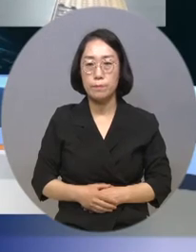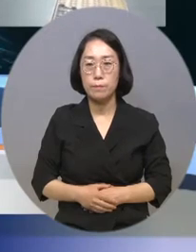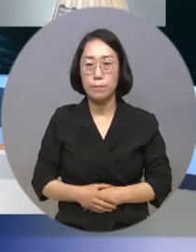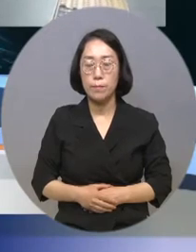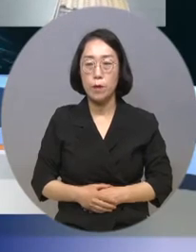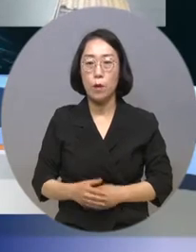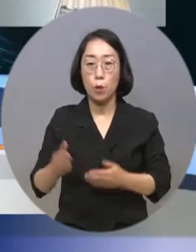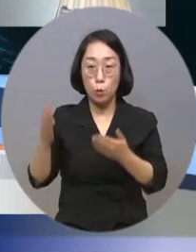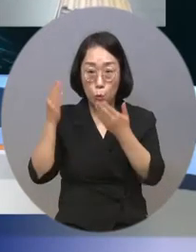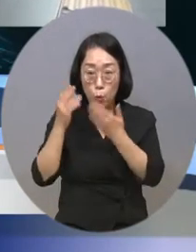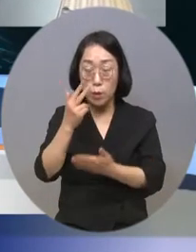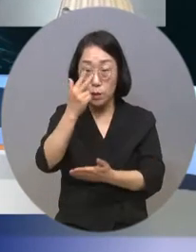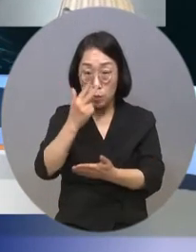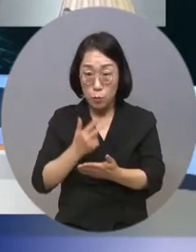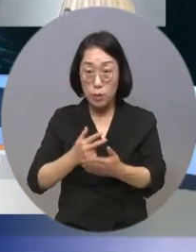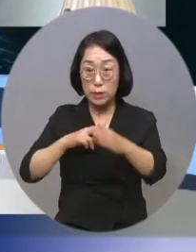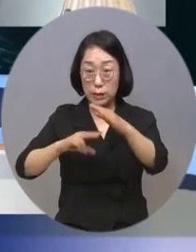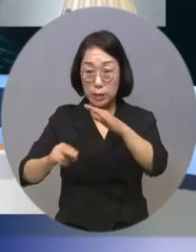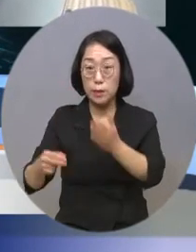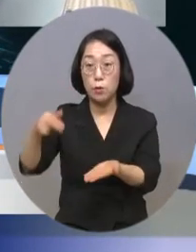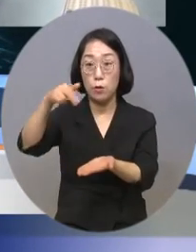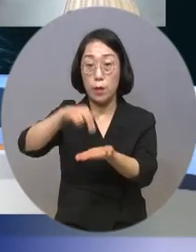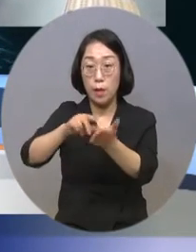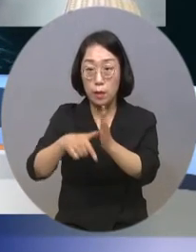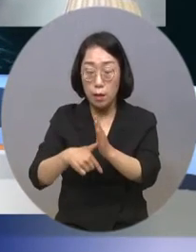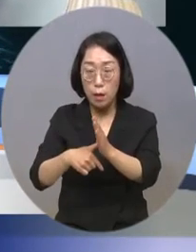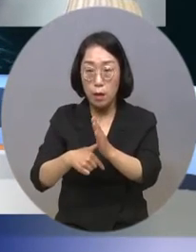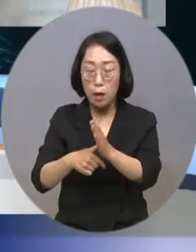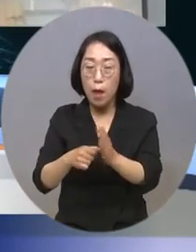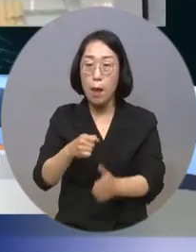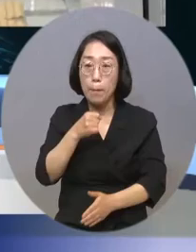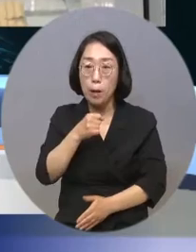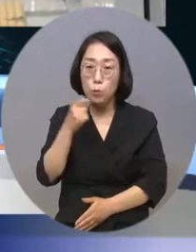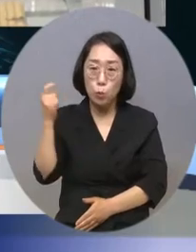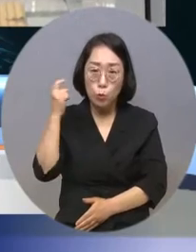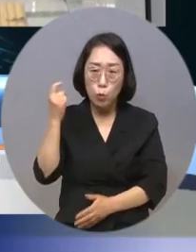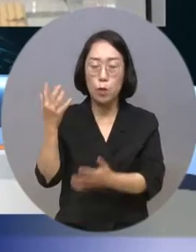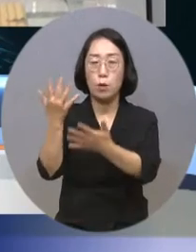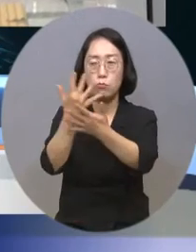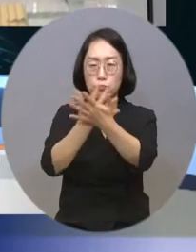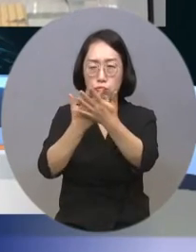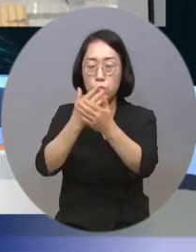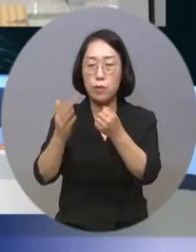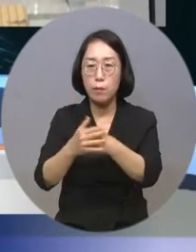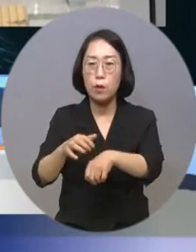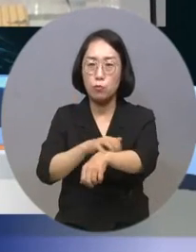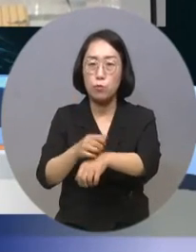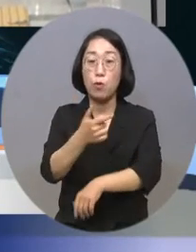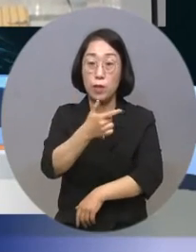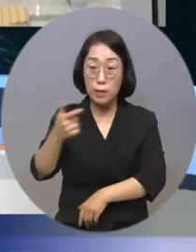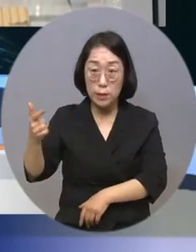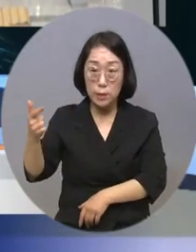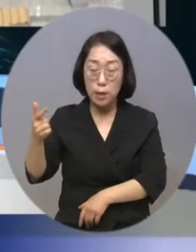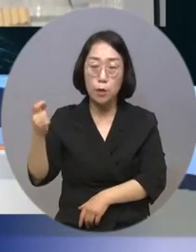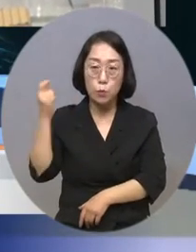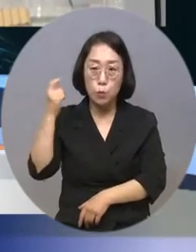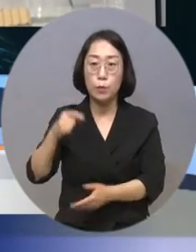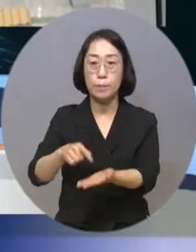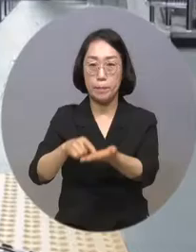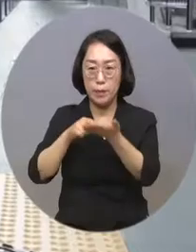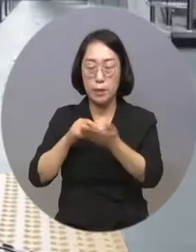시청각 장애인이 지하철을 이용할 때 안내방송 소리가 잘 들리지 않아 불편함이 크다는 지적의 목소리가